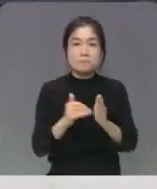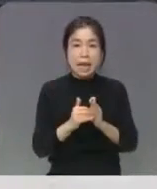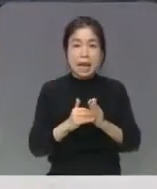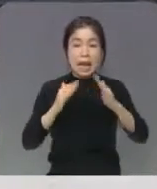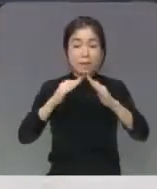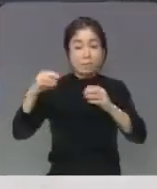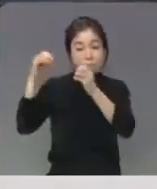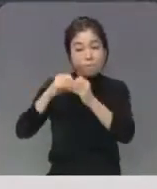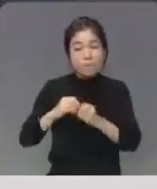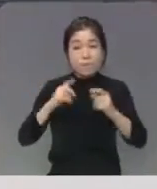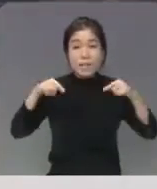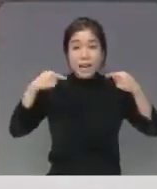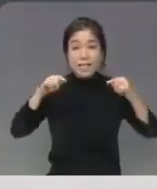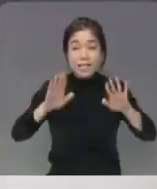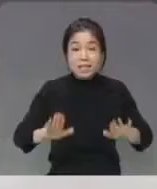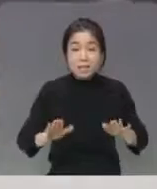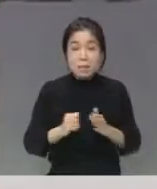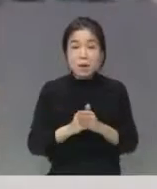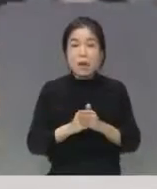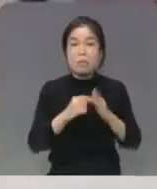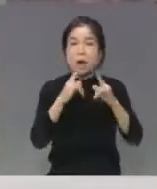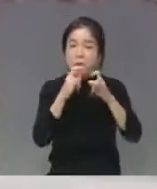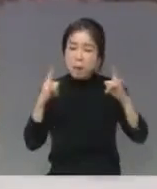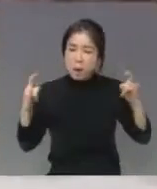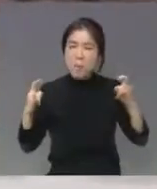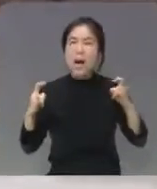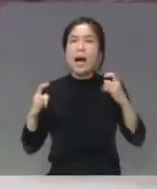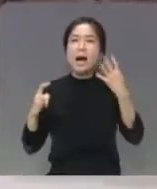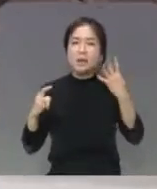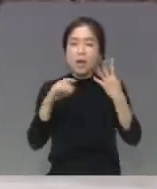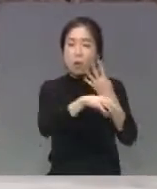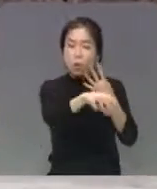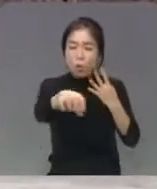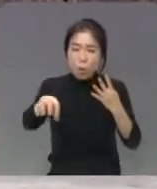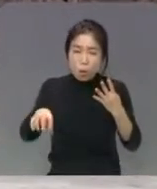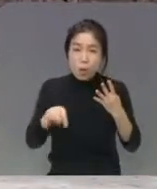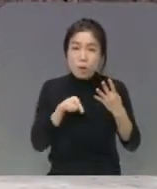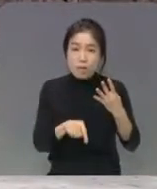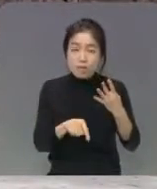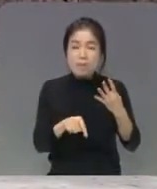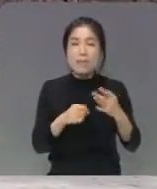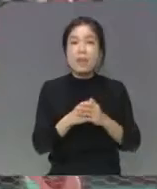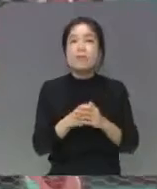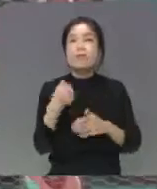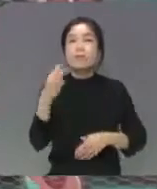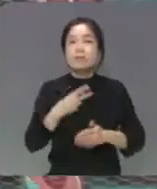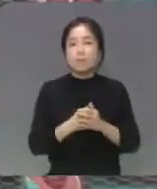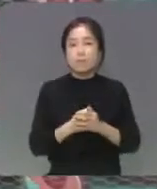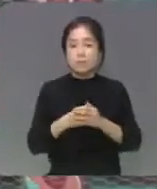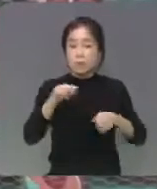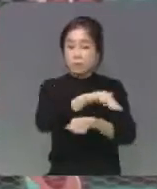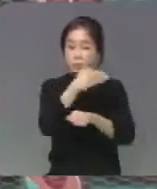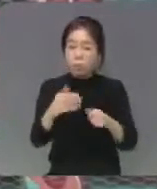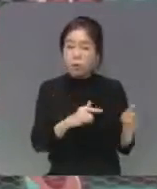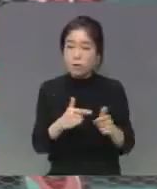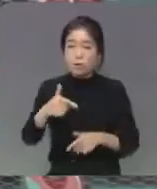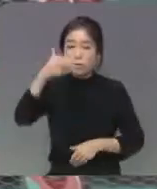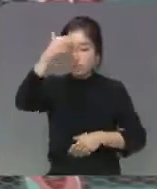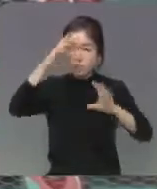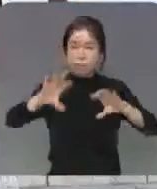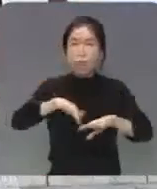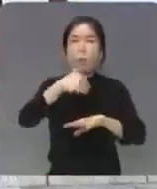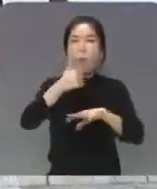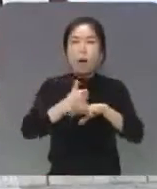전주 전통 한지가 이번에는 경복궁과 창덕궁 덕수궁 과 창경궁 등 4대 궁궐과 종묘 등 조선 왕조